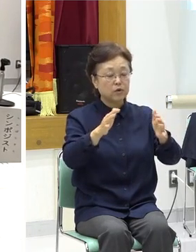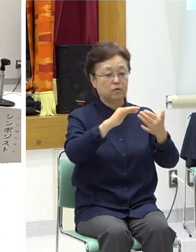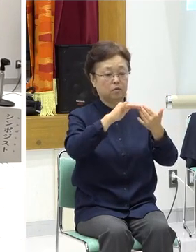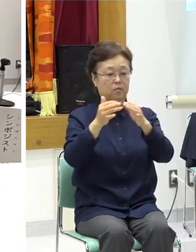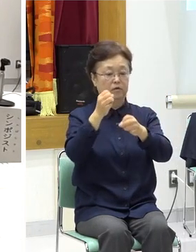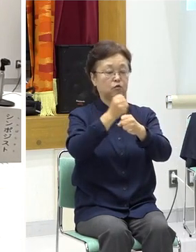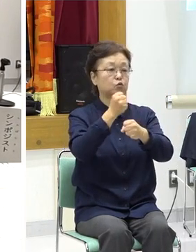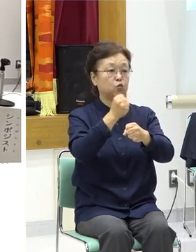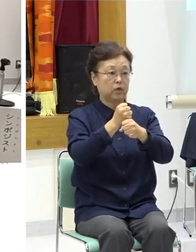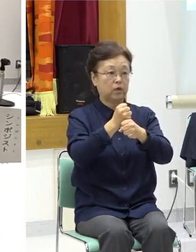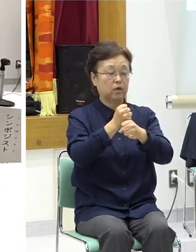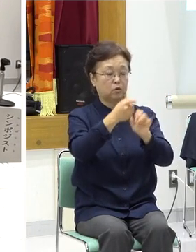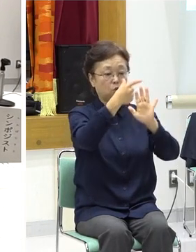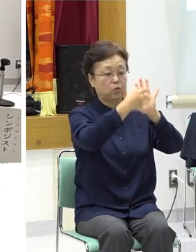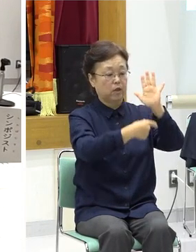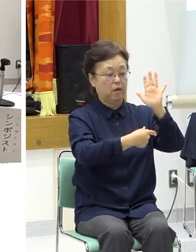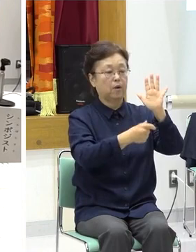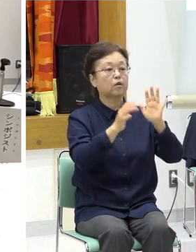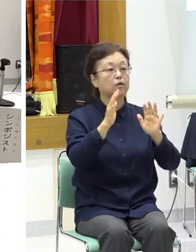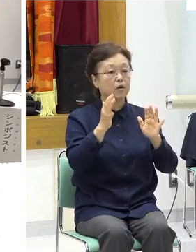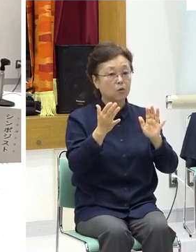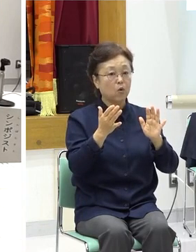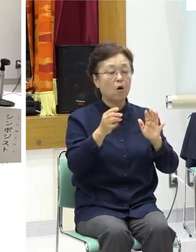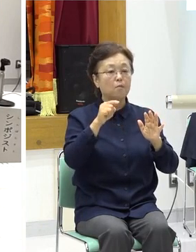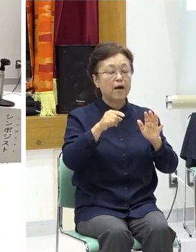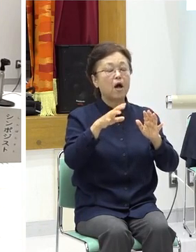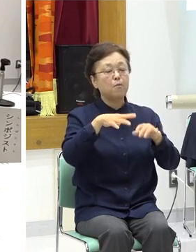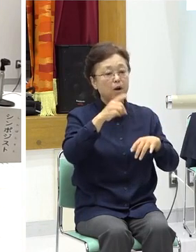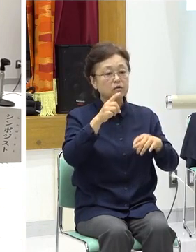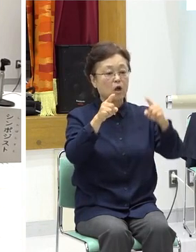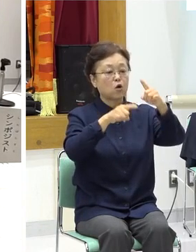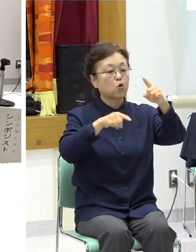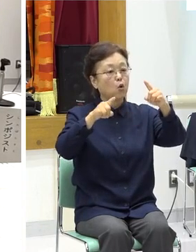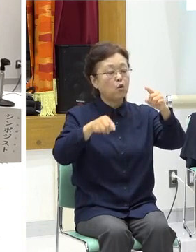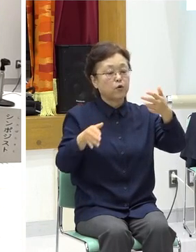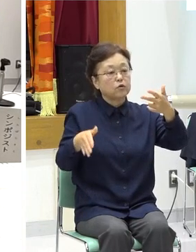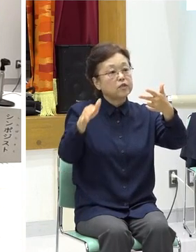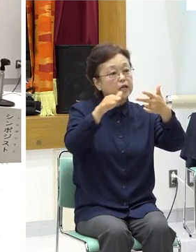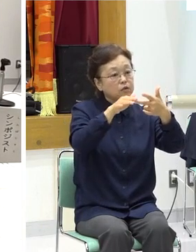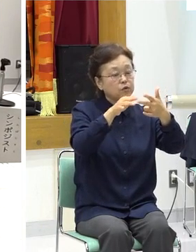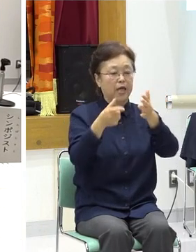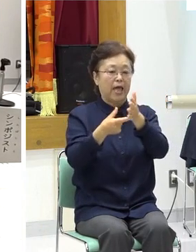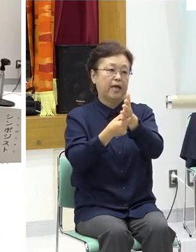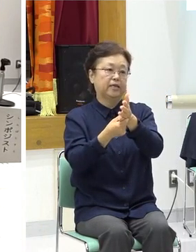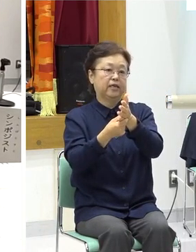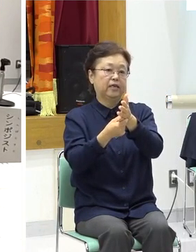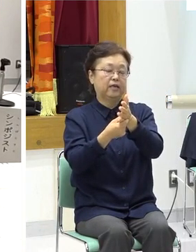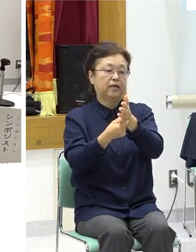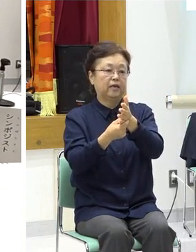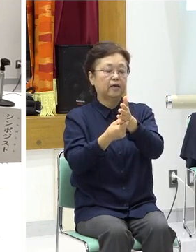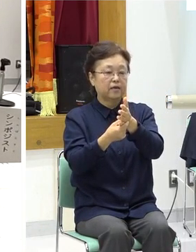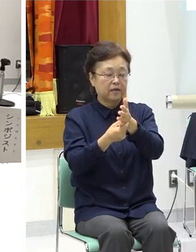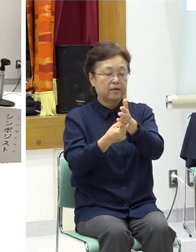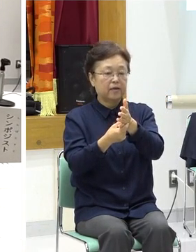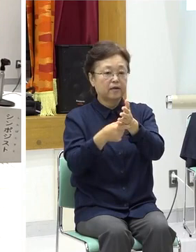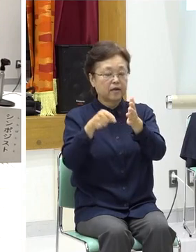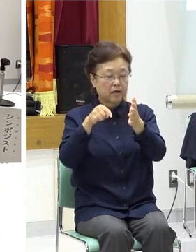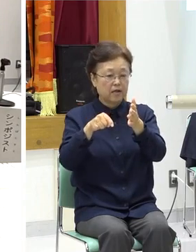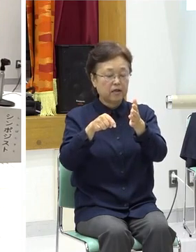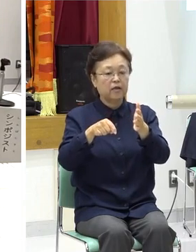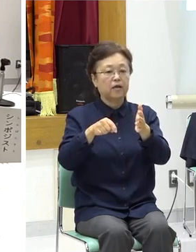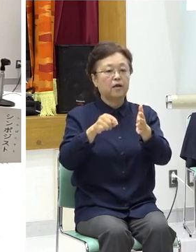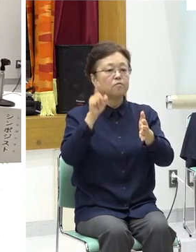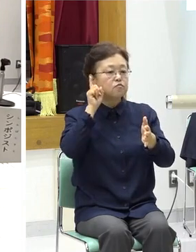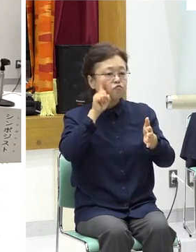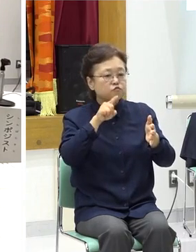フリーの街づくりで、そういう感じなんですけど、まずその公共施設とか公共の駅に